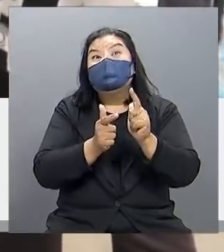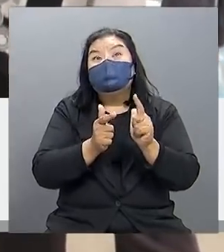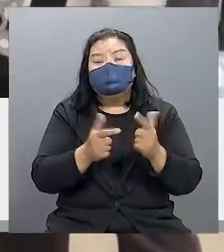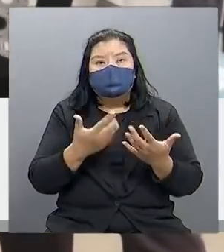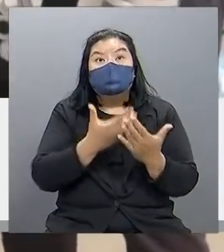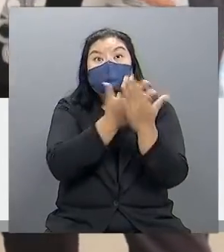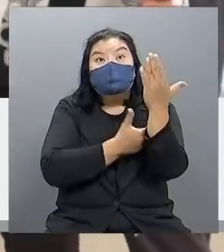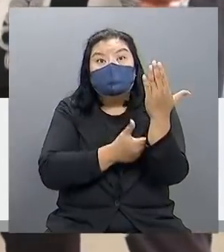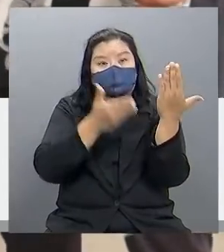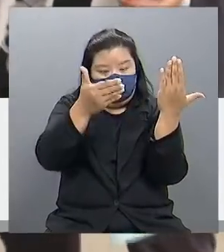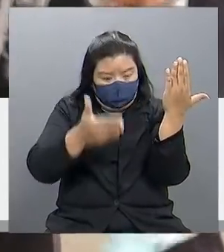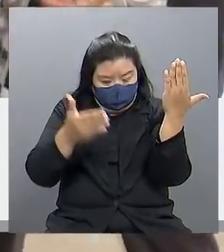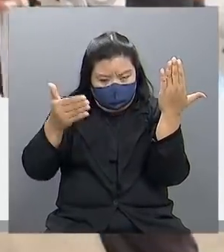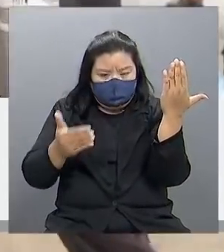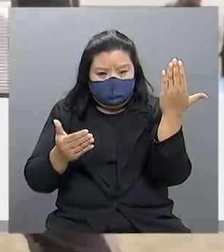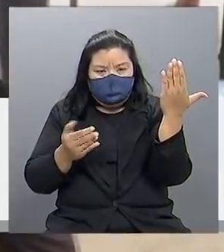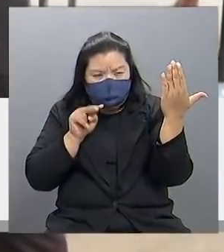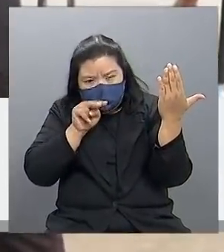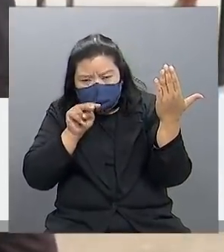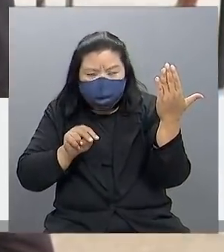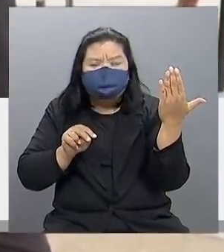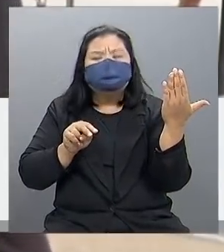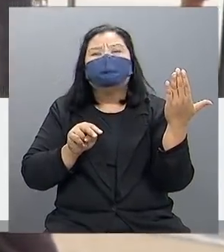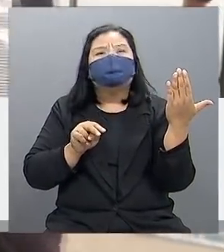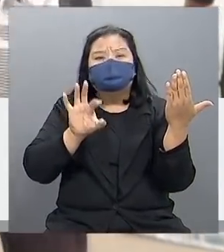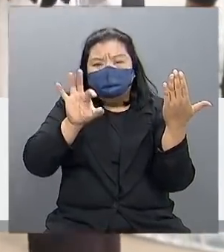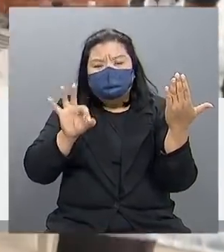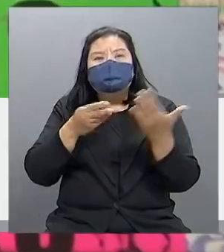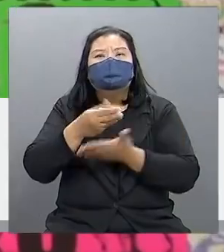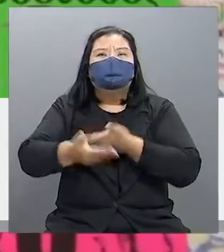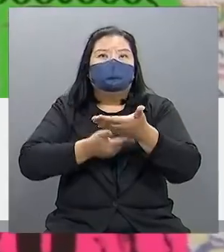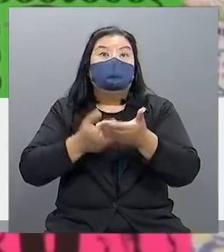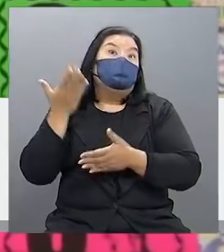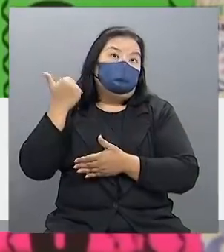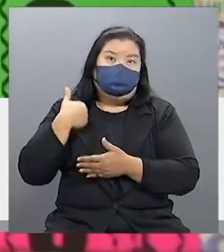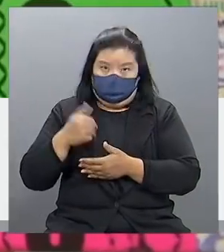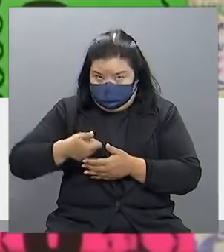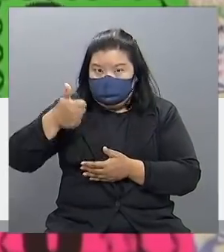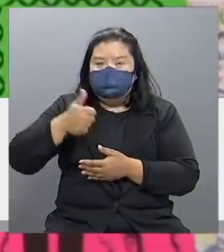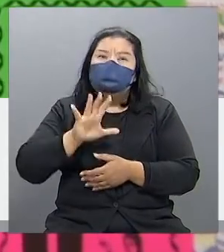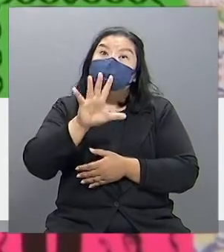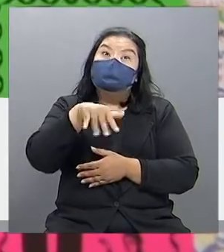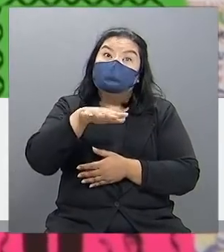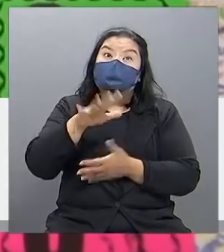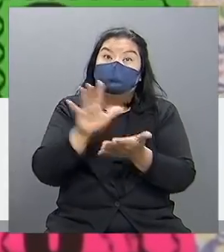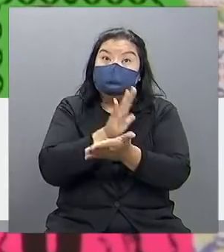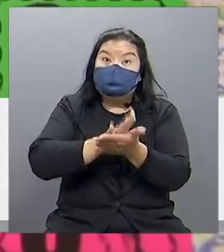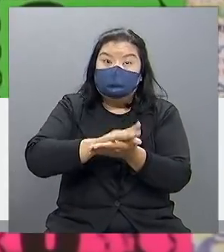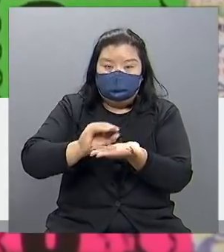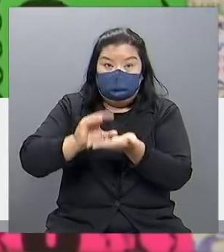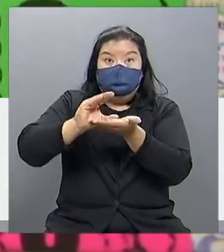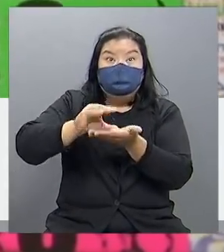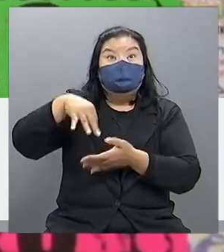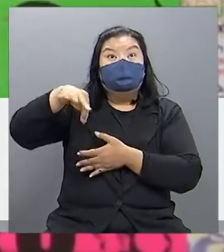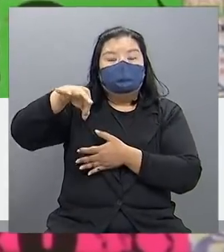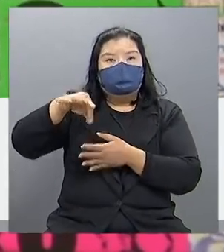ผู้ค้าบอกว่าจากที่เคยซื้อลอตเตอรี่มาขายได้งวดละประมาณ 5,000 ใบเนี่ยตอนนี้ขายไม่หมด2งวดที่ผ่านมาก็เลยรับมา